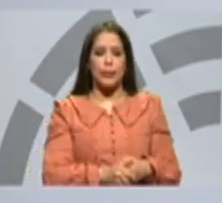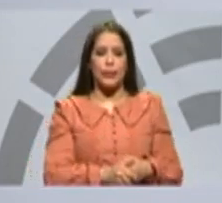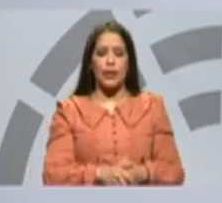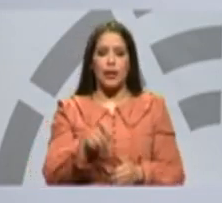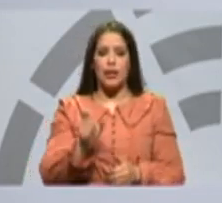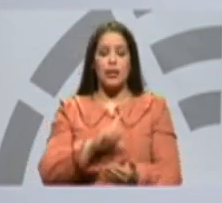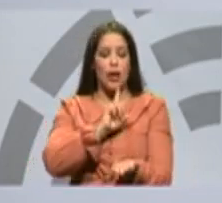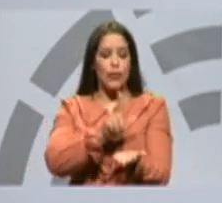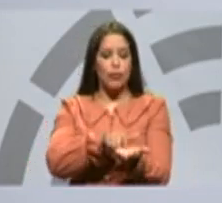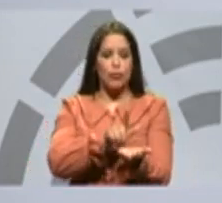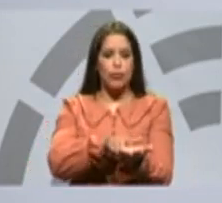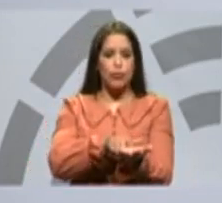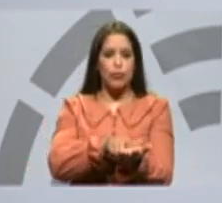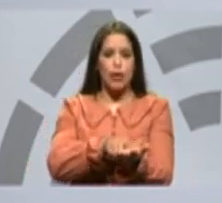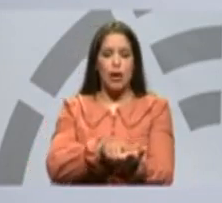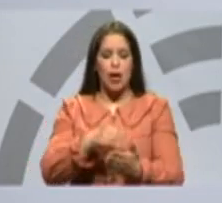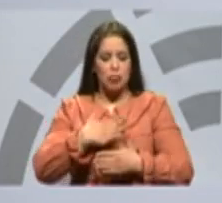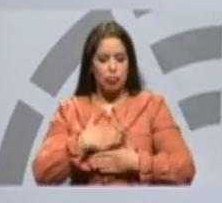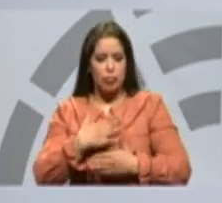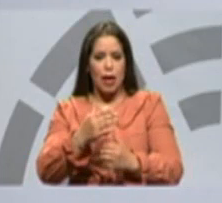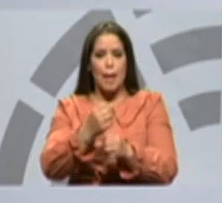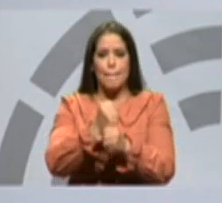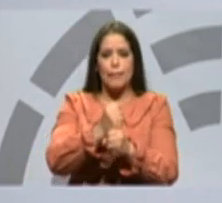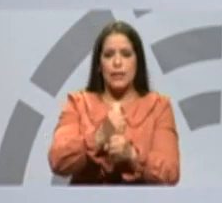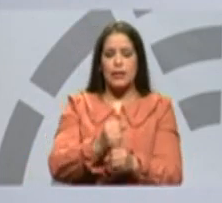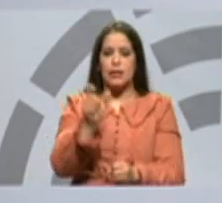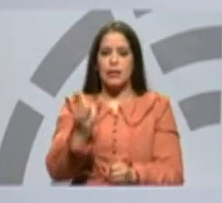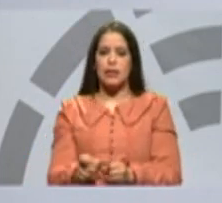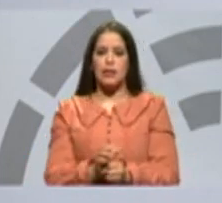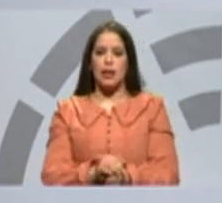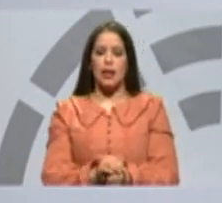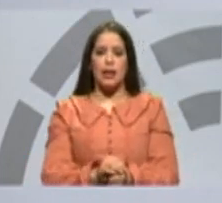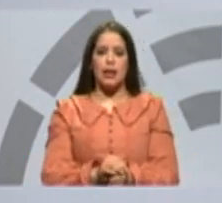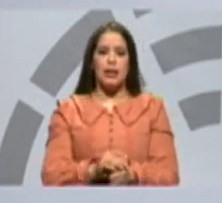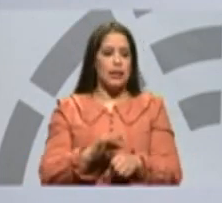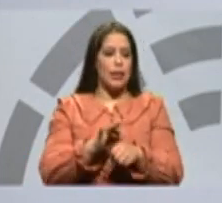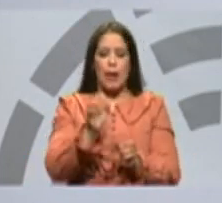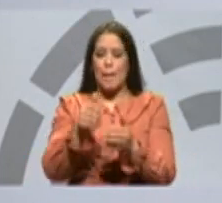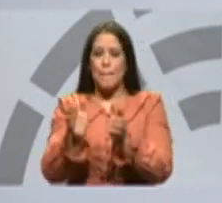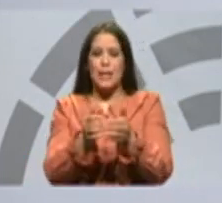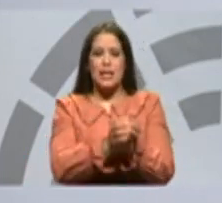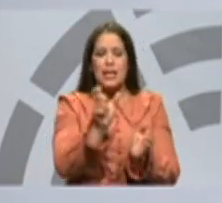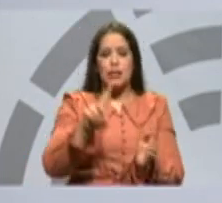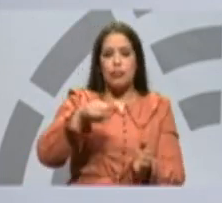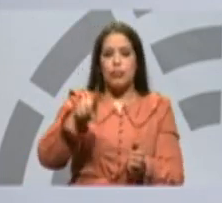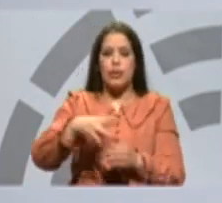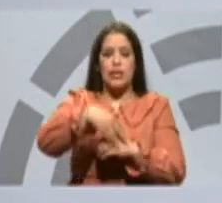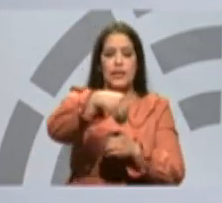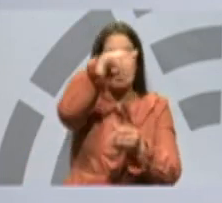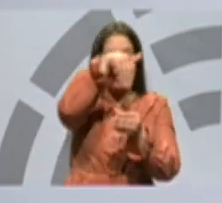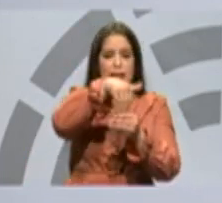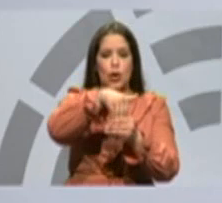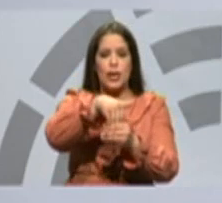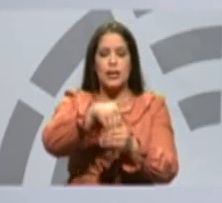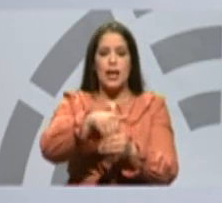للناس اللي امنت بينا وحتى الناس اللي ما مشيت السوق في الدوري الاول ان شاء الله يكونوا في الموعد ويمشي ويصوتوا في